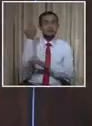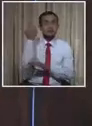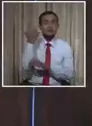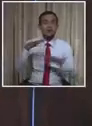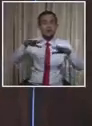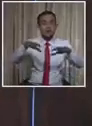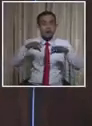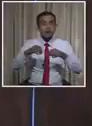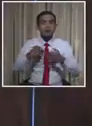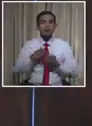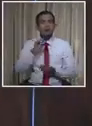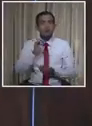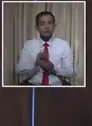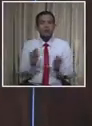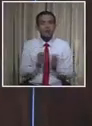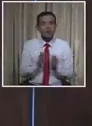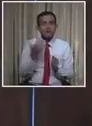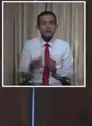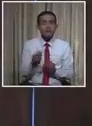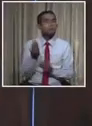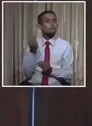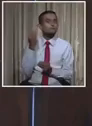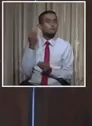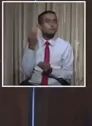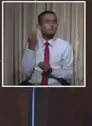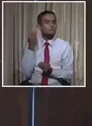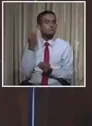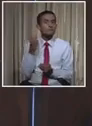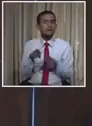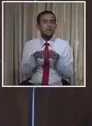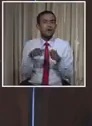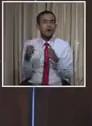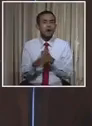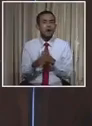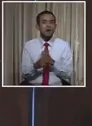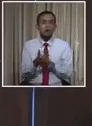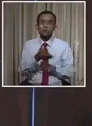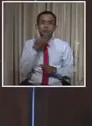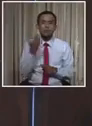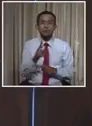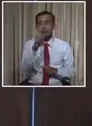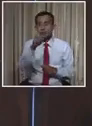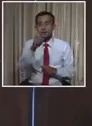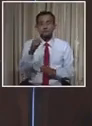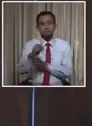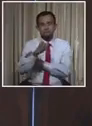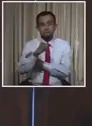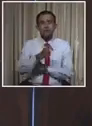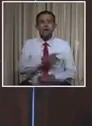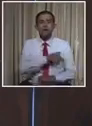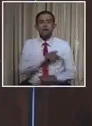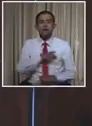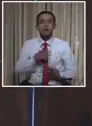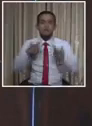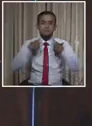උරුමය අපි රකින්න කටයුතු කරා මෑත යුගයේදී මෙවැනි නිර්මාණයක් කරන්න පුළුවන් එකම ශක්තිමත් නායකයා